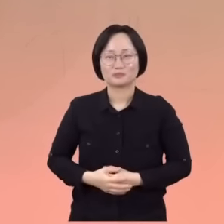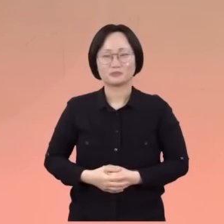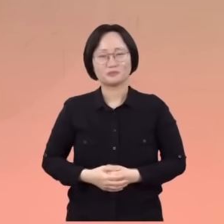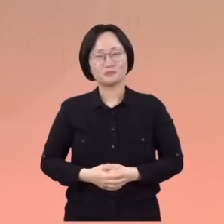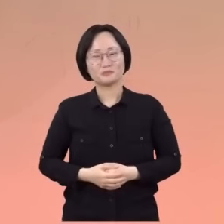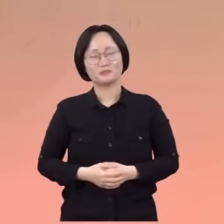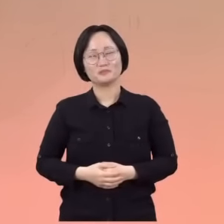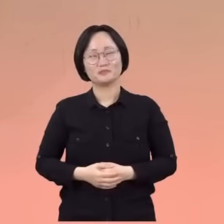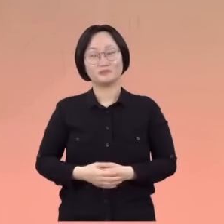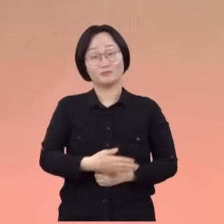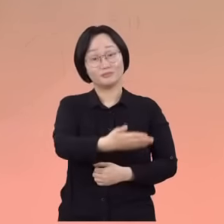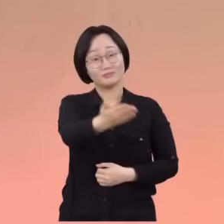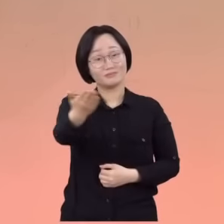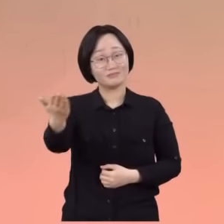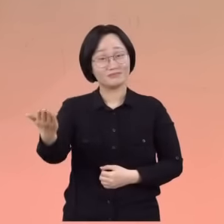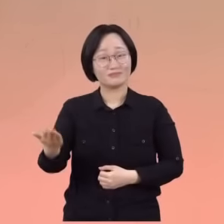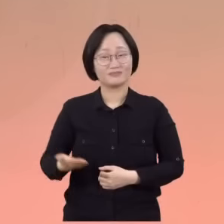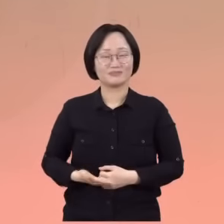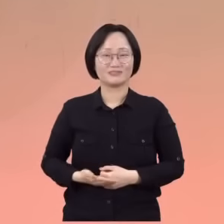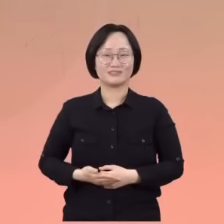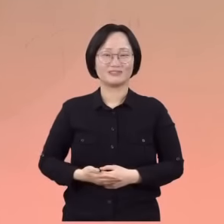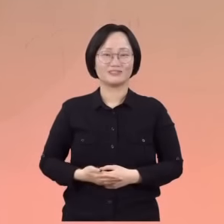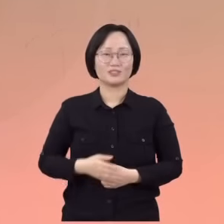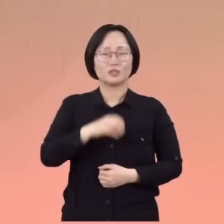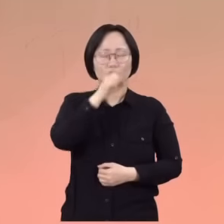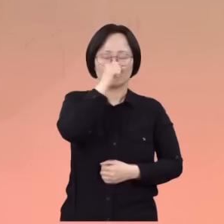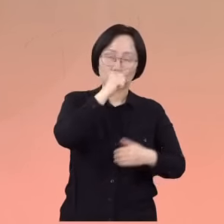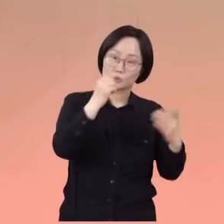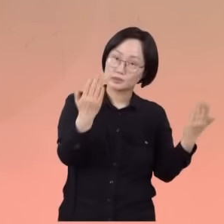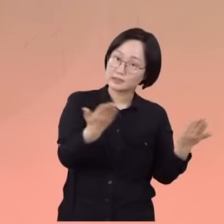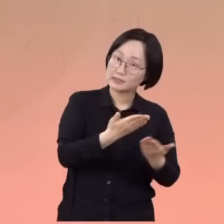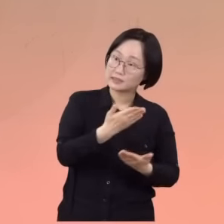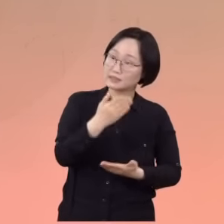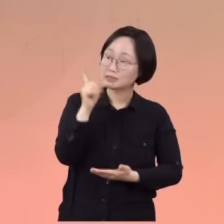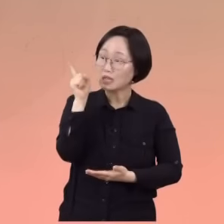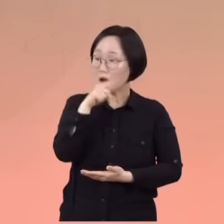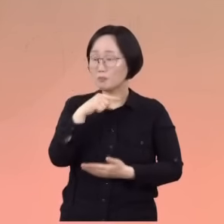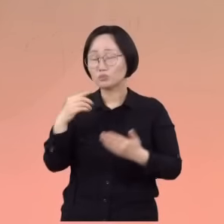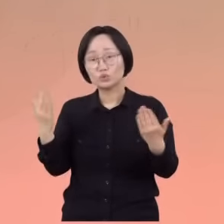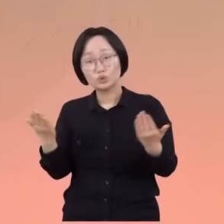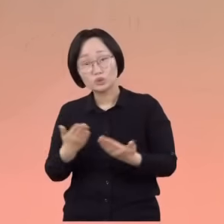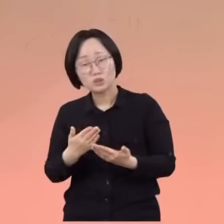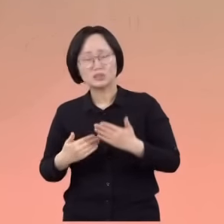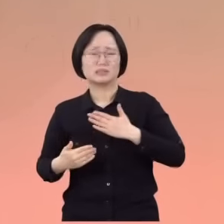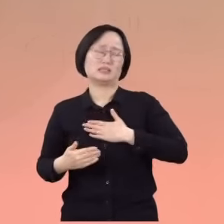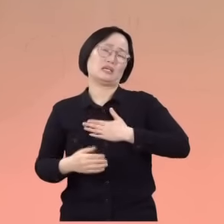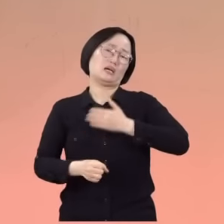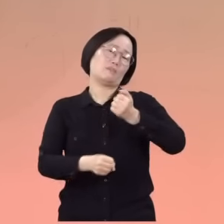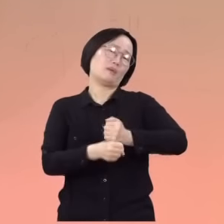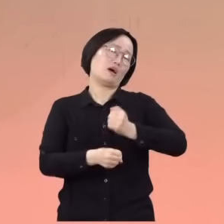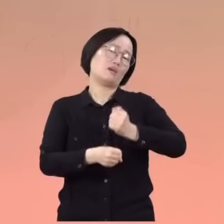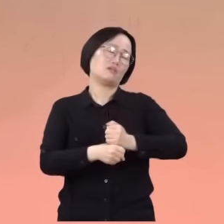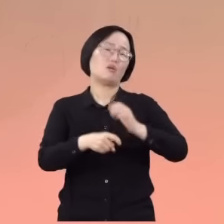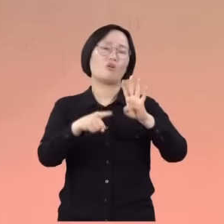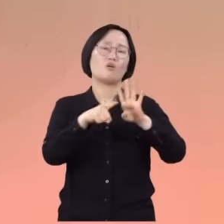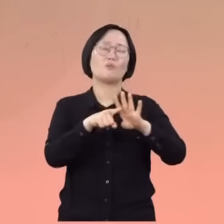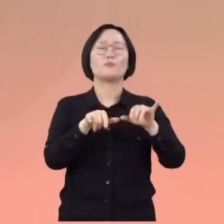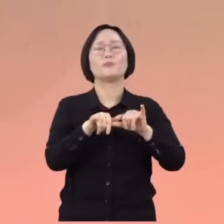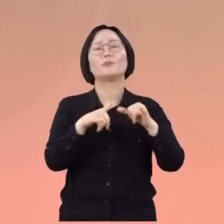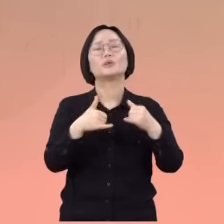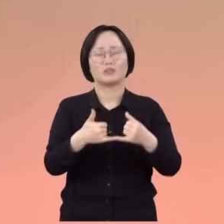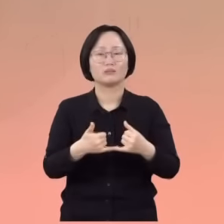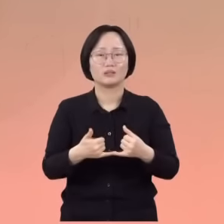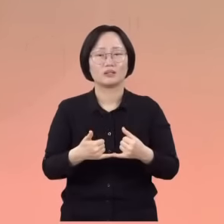됩니다 여러분 좋은 일도 나쁜 일도 다 내가 지은 업의 인연입니다